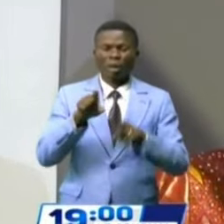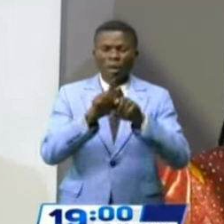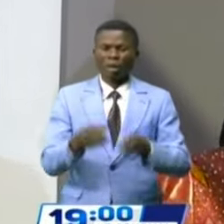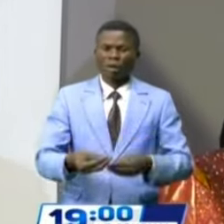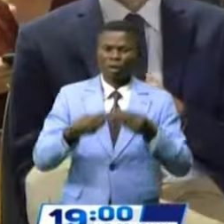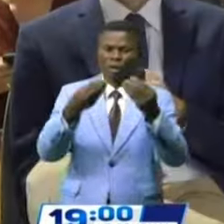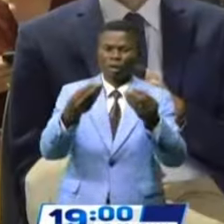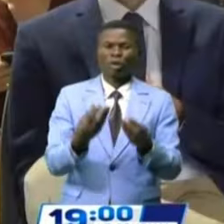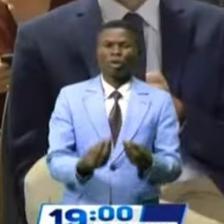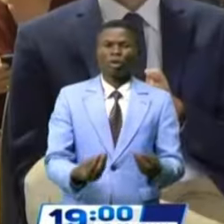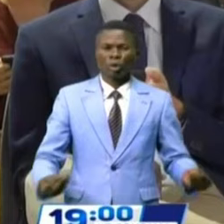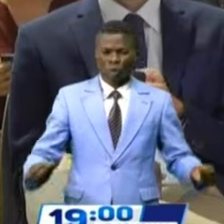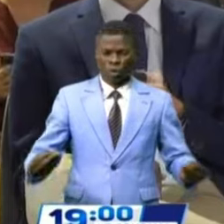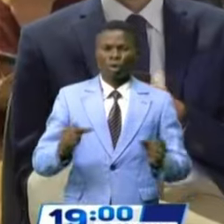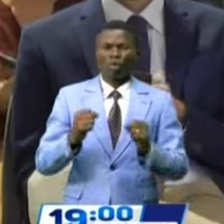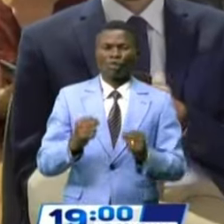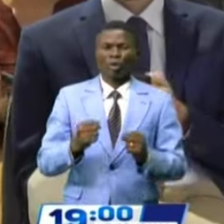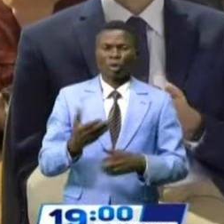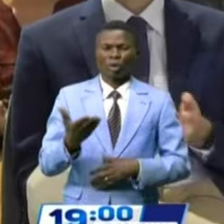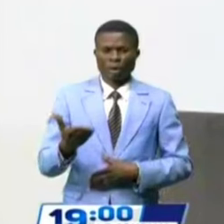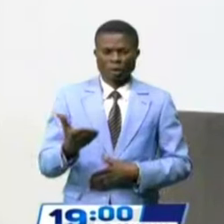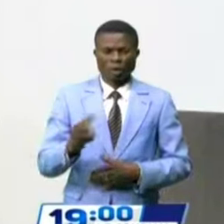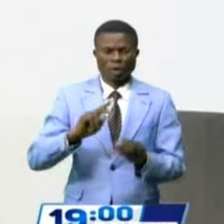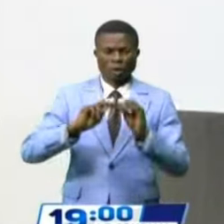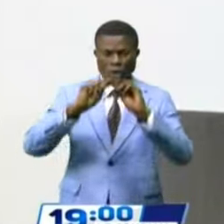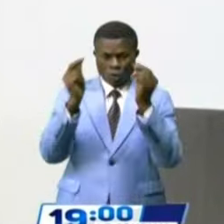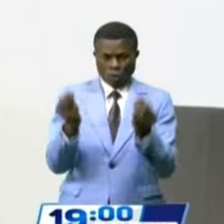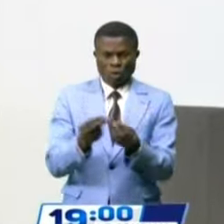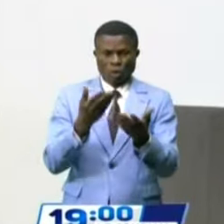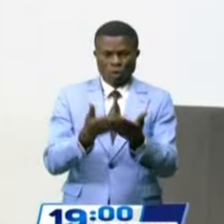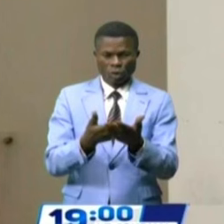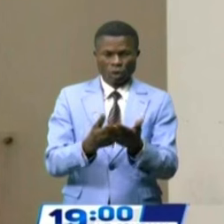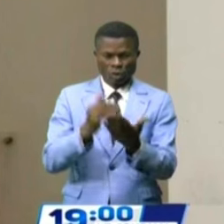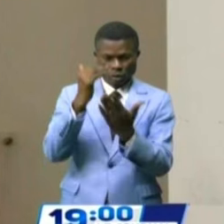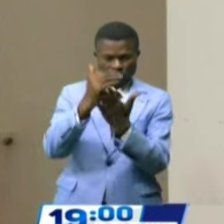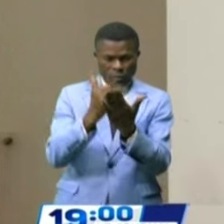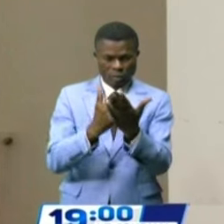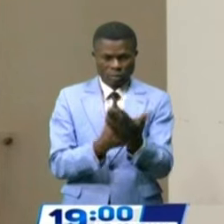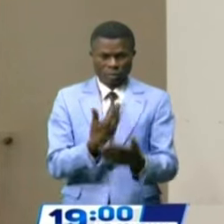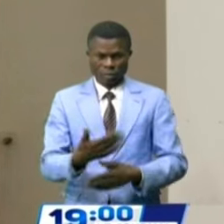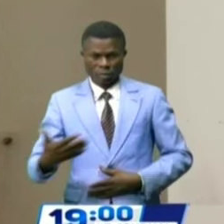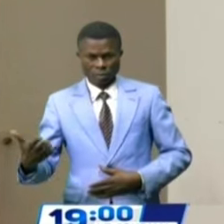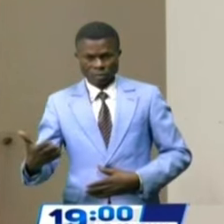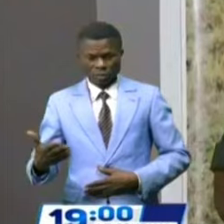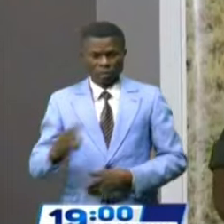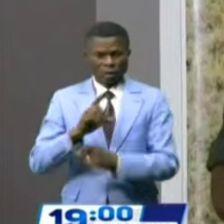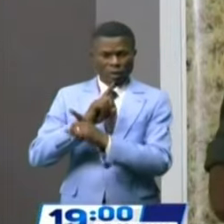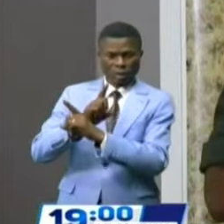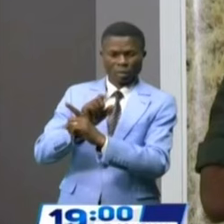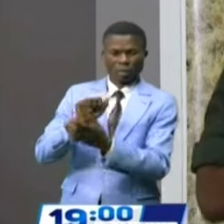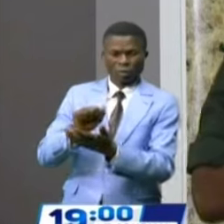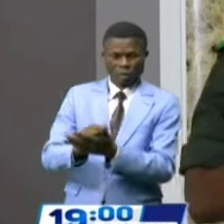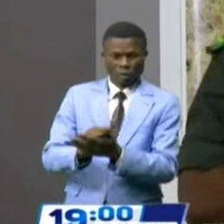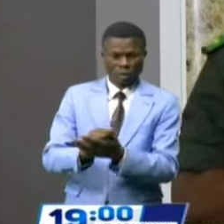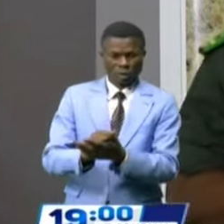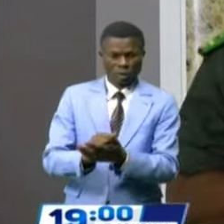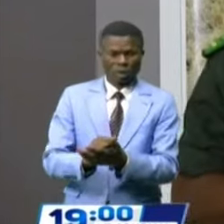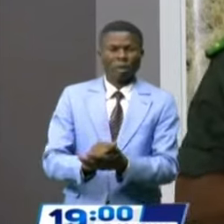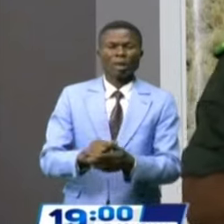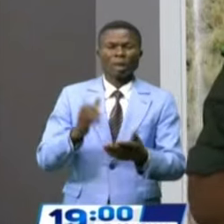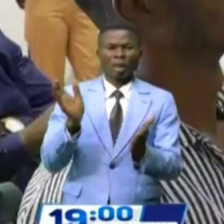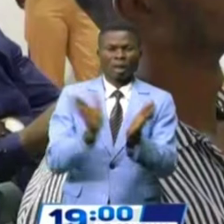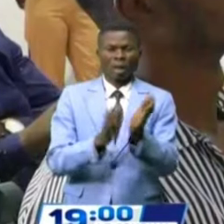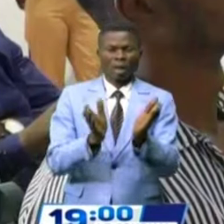apporter une solution. Dounia, c'est cette plateforme qui répertorie les espèces et lieux protégés. Une aubaine pour